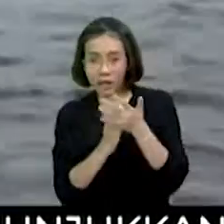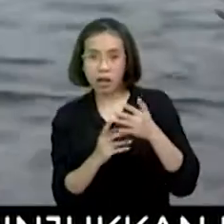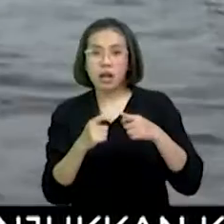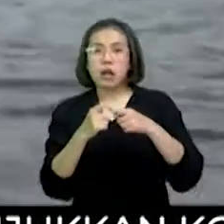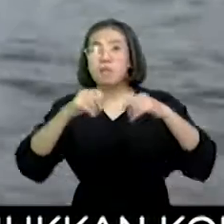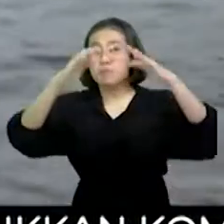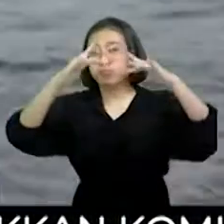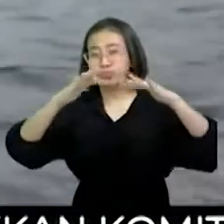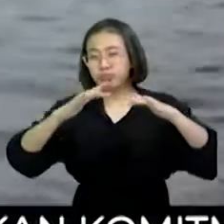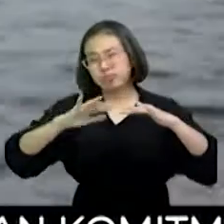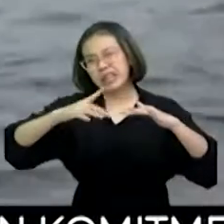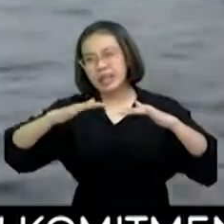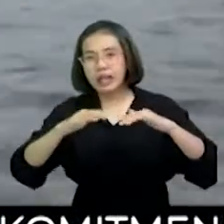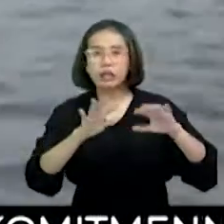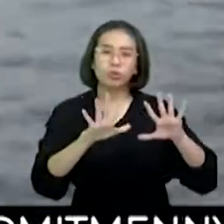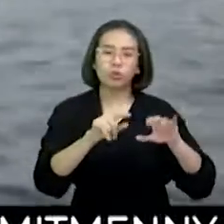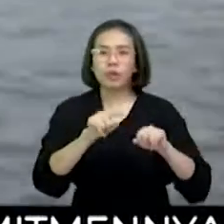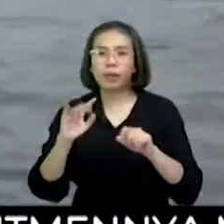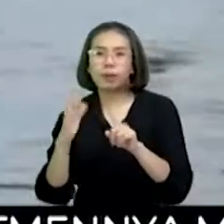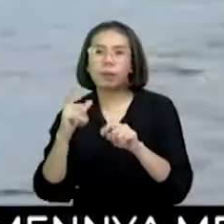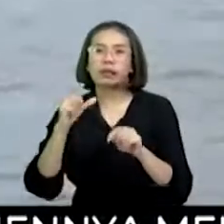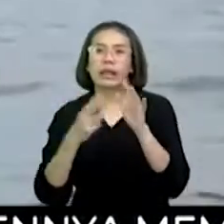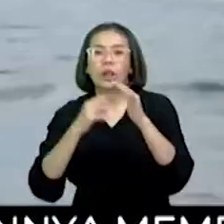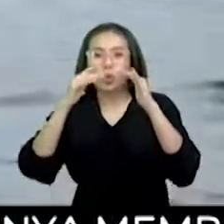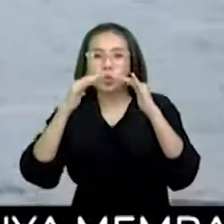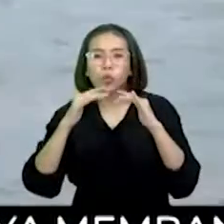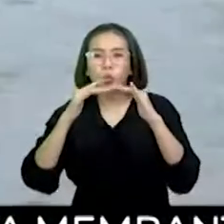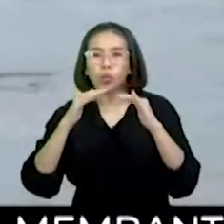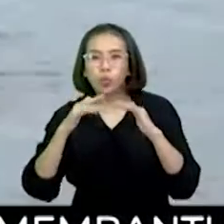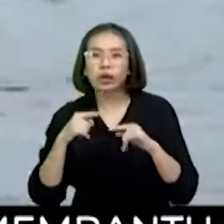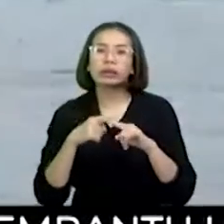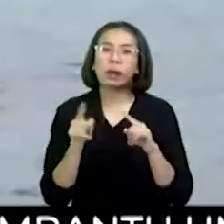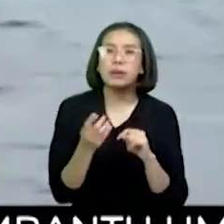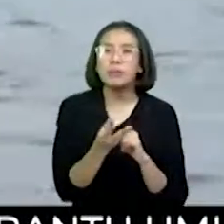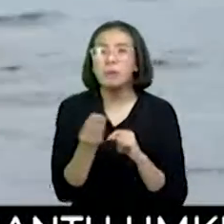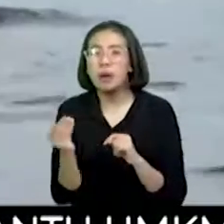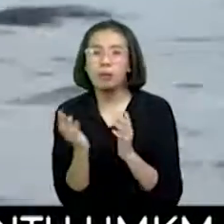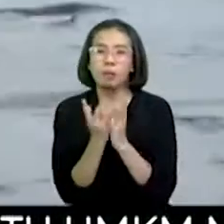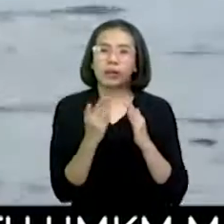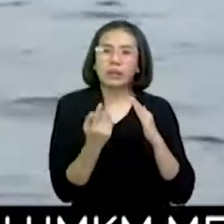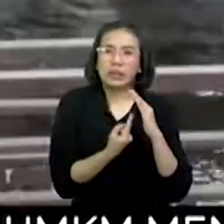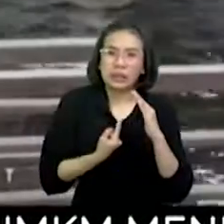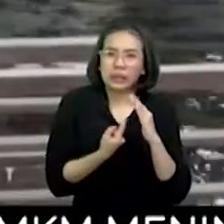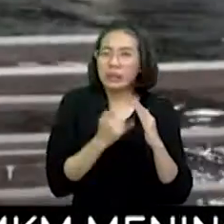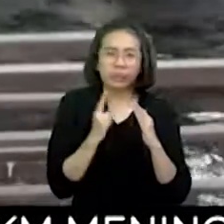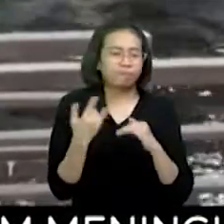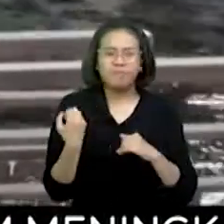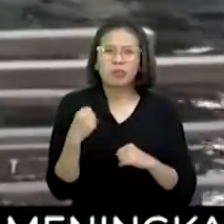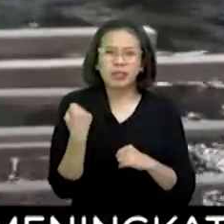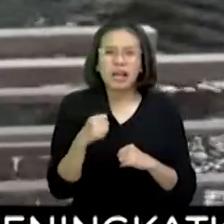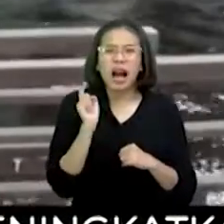menurun sekitar 10 hingga 15 cm. Namun warga yang bertahan di rumah mereka masih sulit untuk beraktivitas.